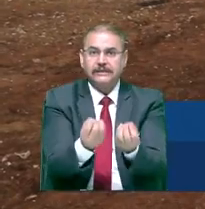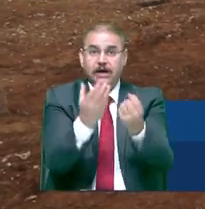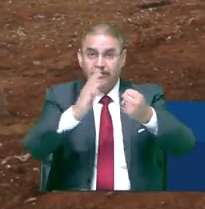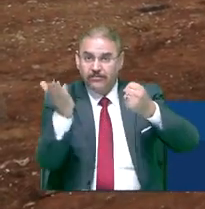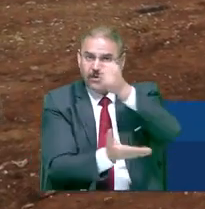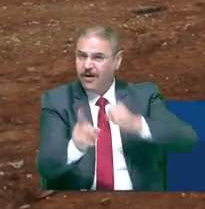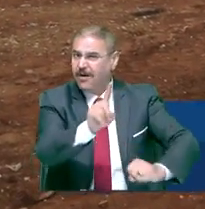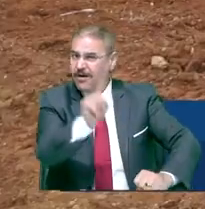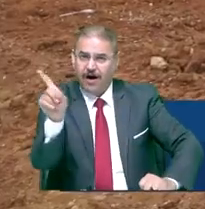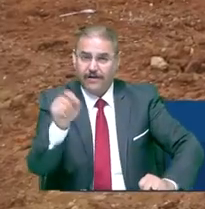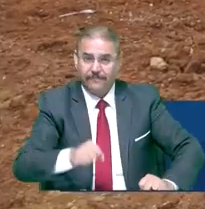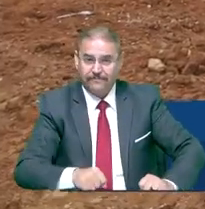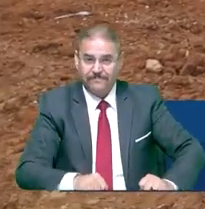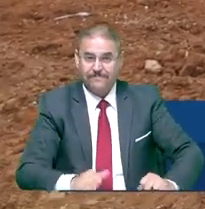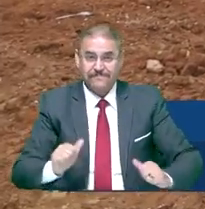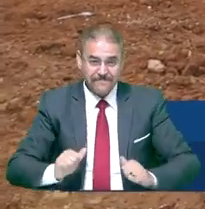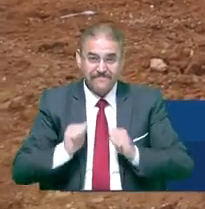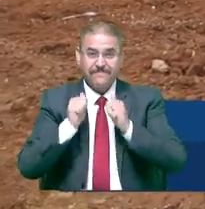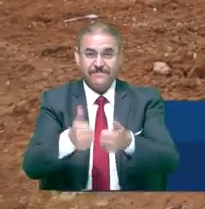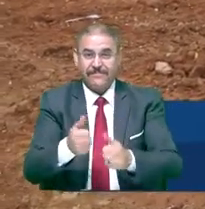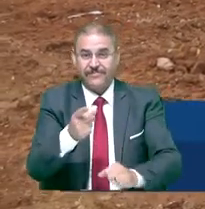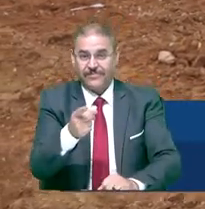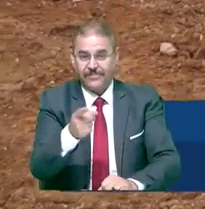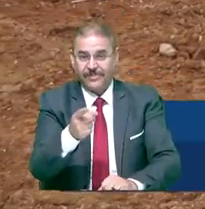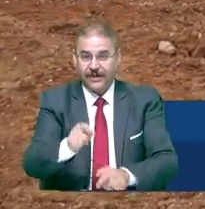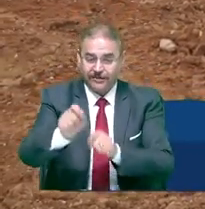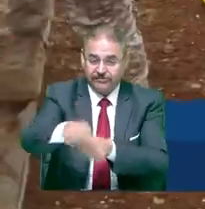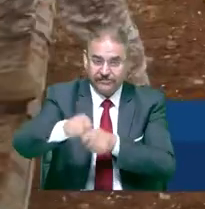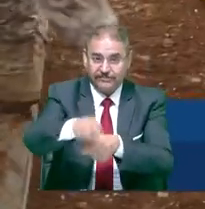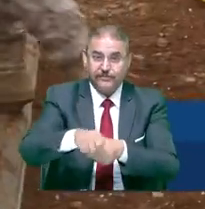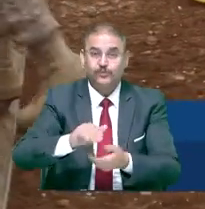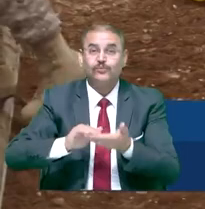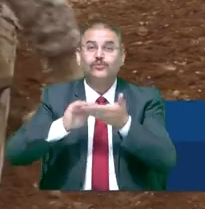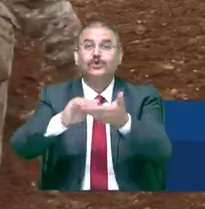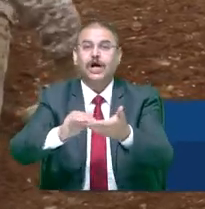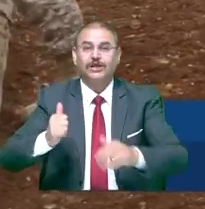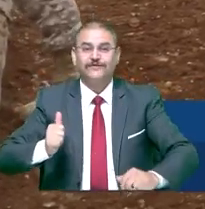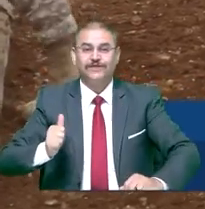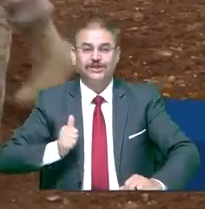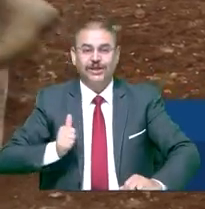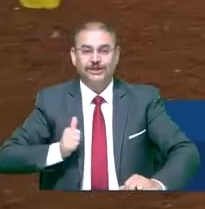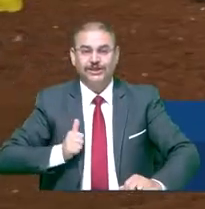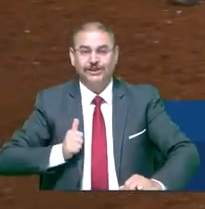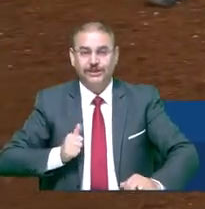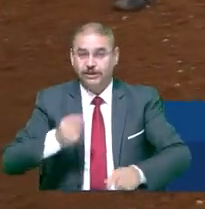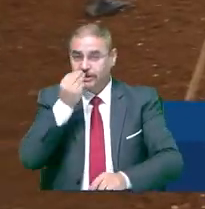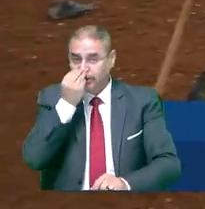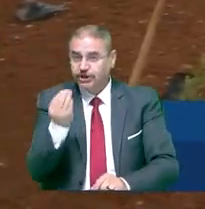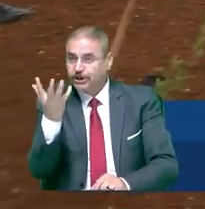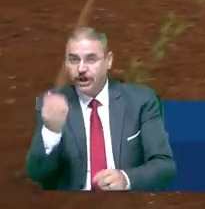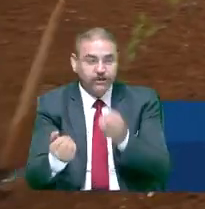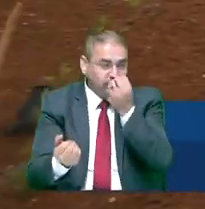الاحتفال شارك المساعد للاداره والقوه البشريه بغرس الاشجار للمحافظه على الغطاء النباتي والبيئه